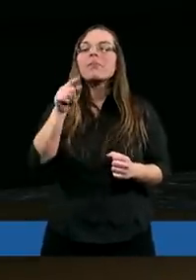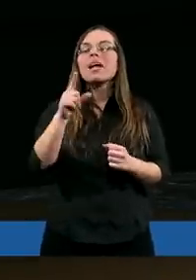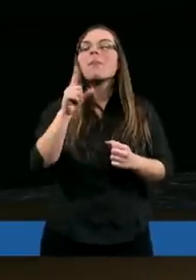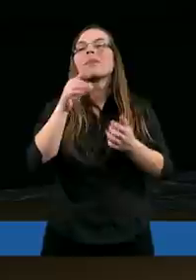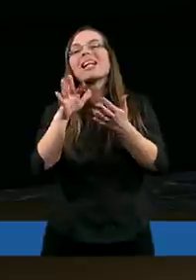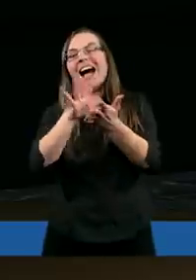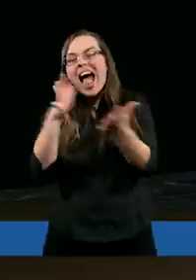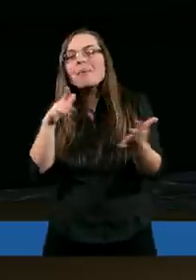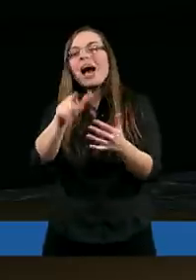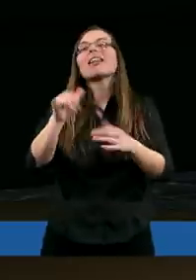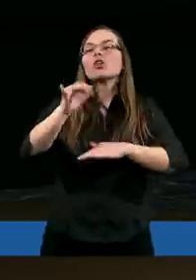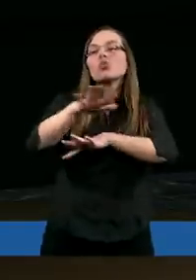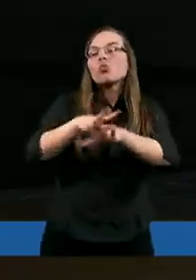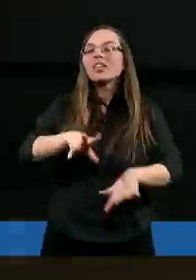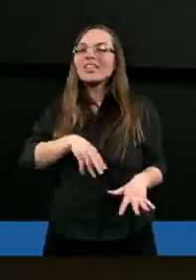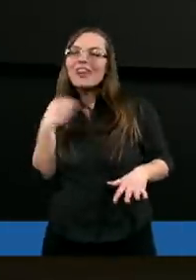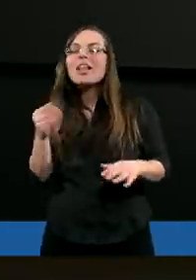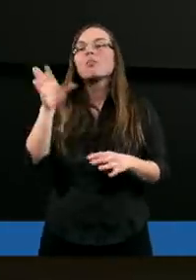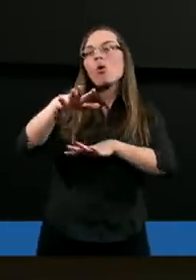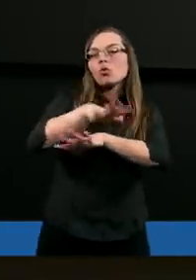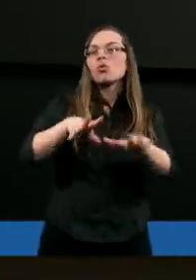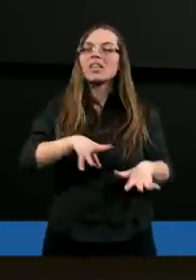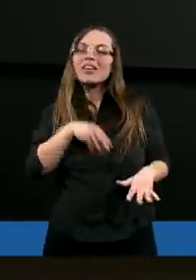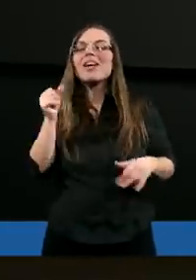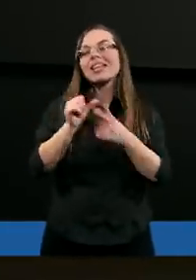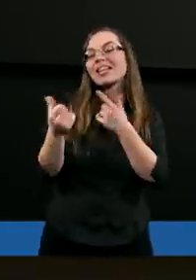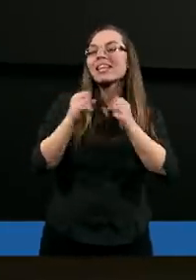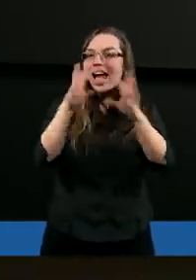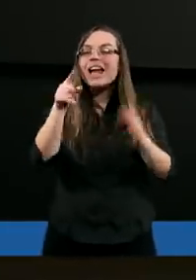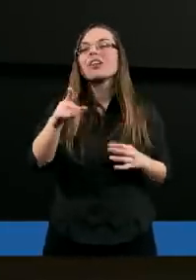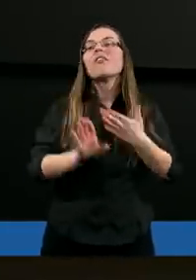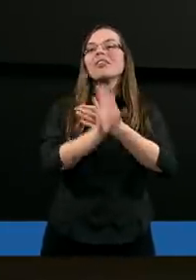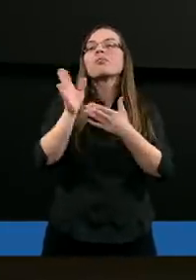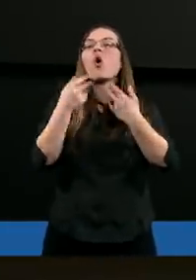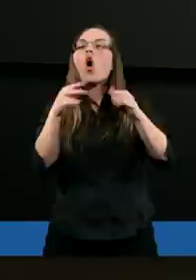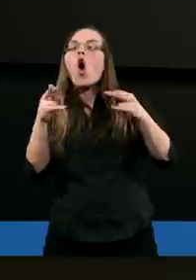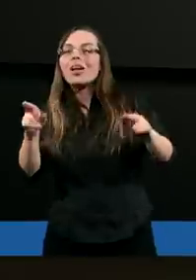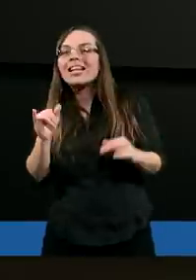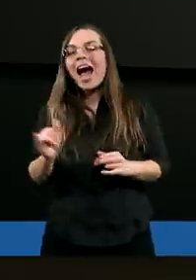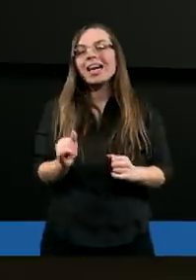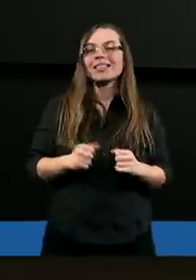czyli duch święty, bo Duch Święty jest w rodzaju niejakim, występuje rodzajnik